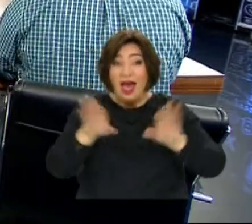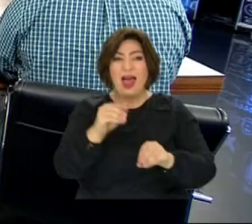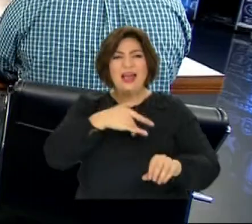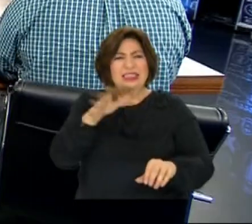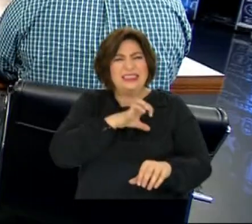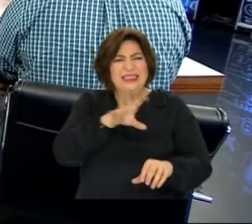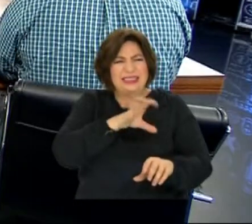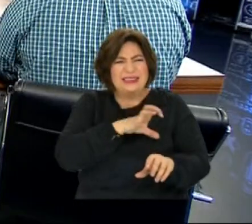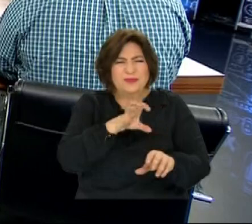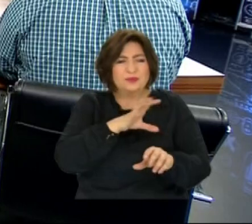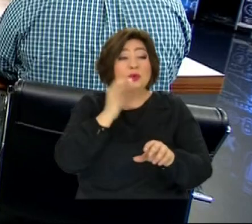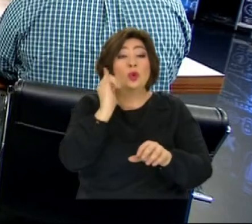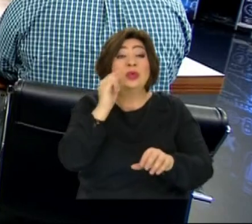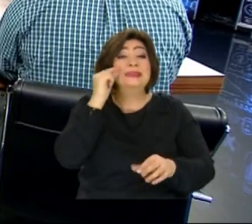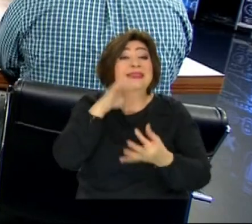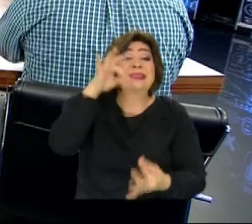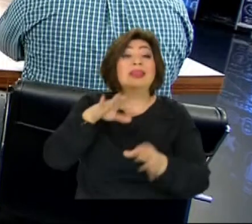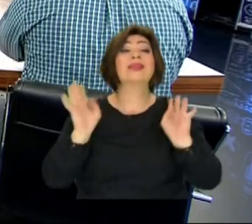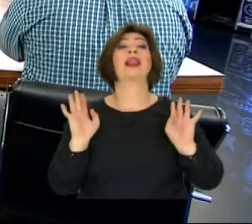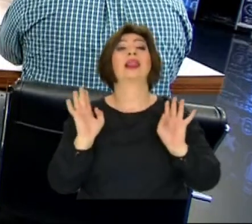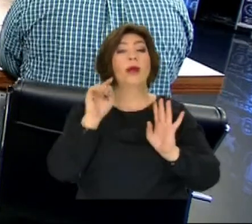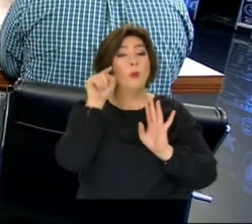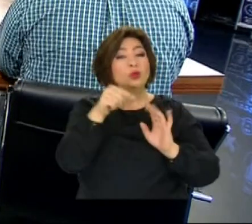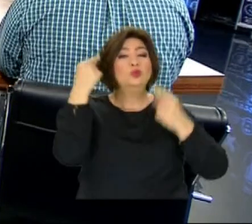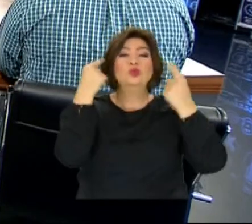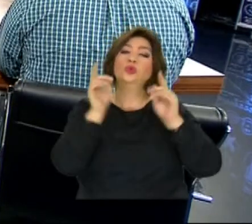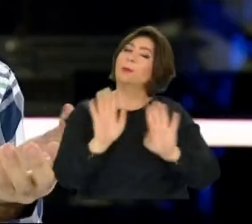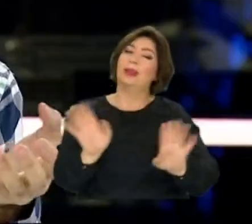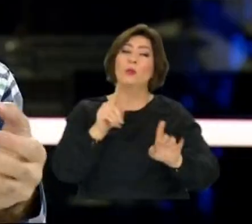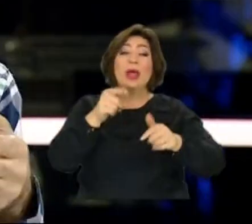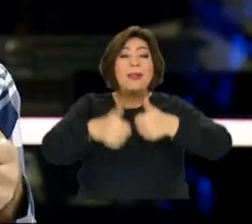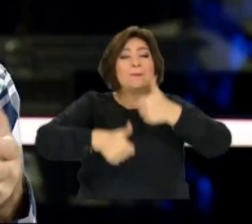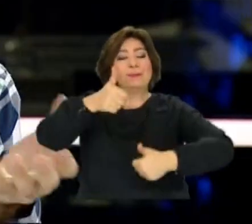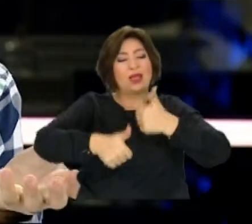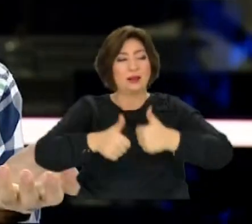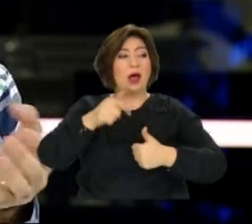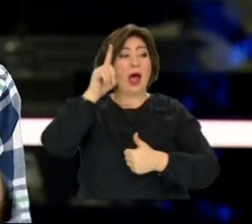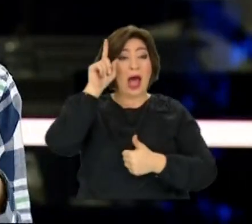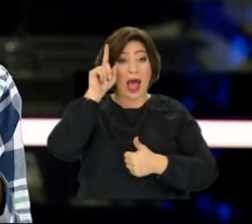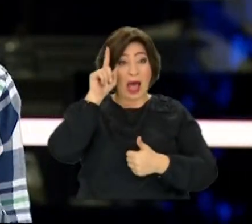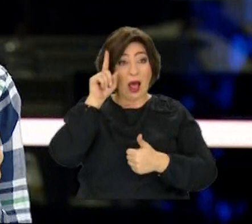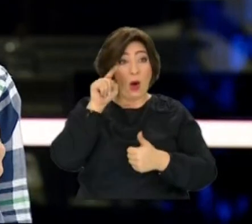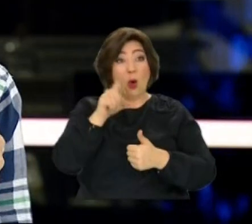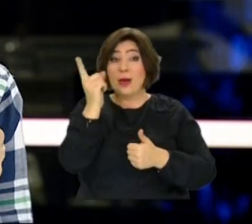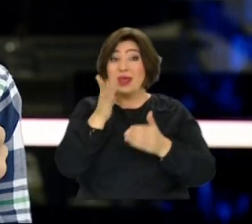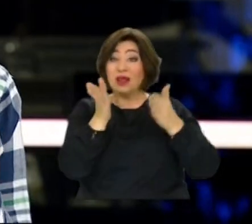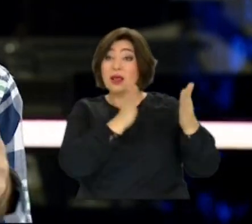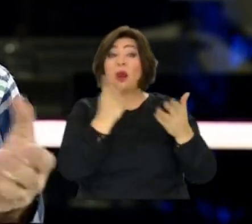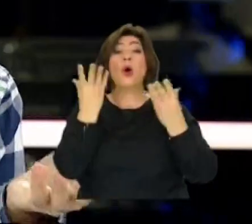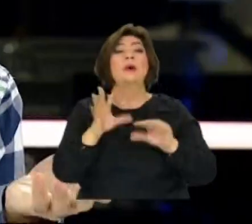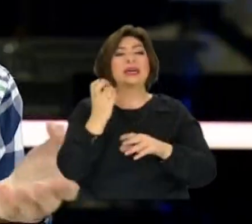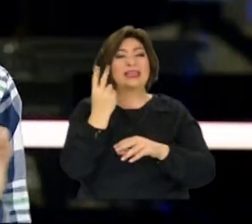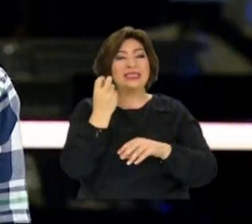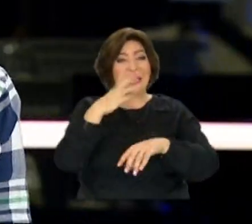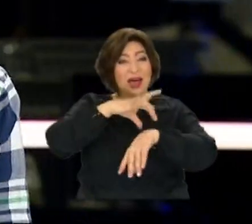ölen insan kötü insandır deyip böyle bir sonuç çıkmıyor Kur'an-ı Kerim'de. Çıkmış yani bu hiç? İmtihandır. Yani yok. Allah işte hiç kanser hastası öyle olarak olmamış. Da aynen. Kanser